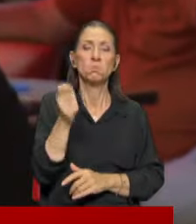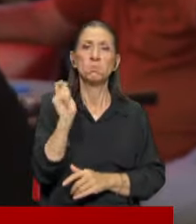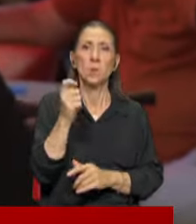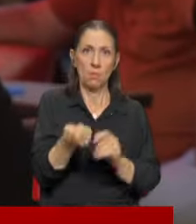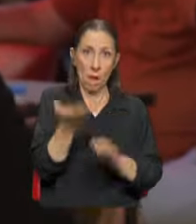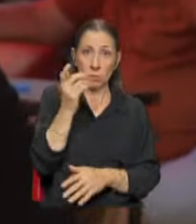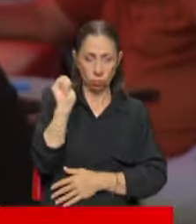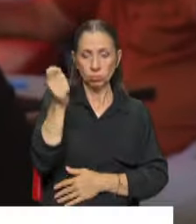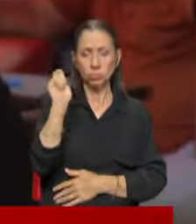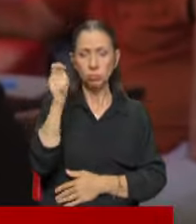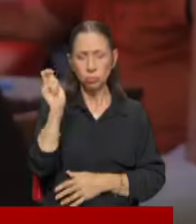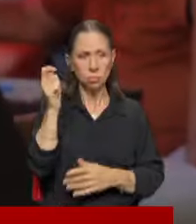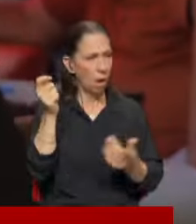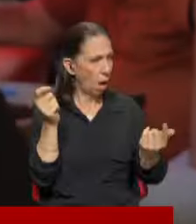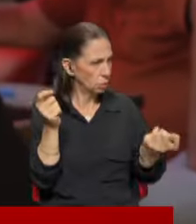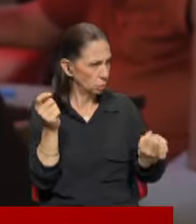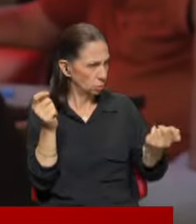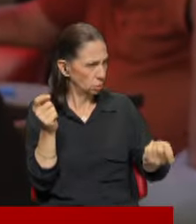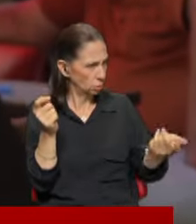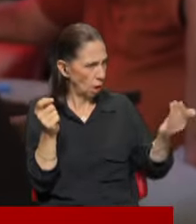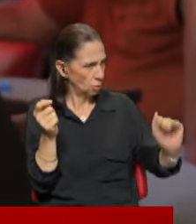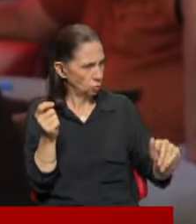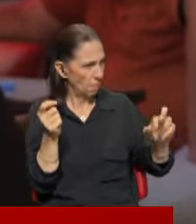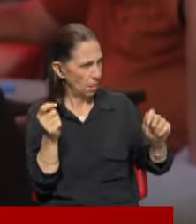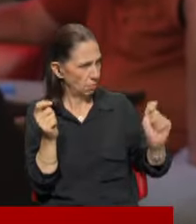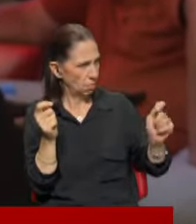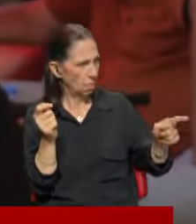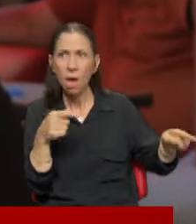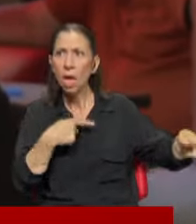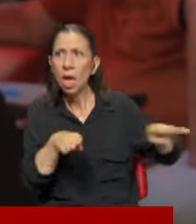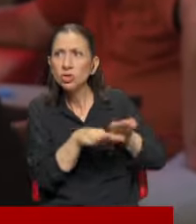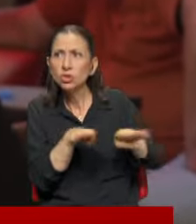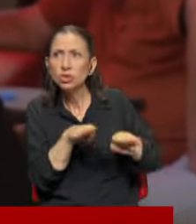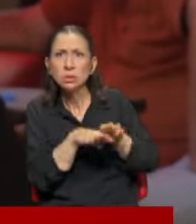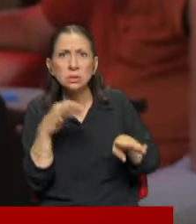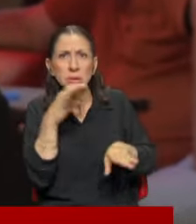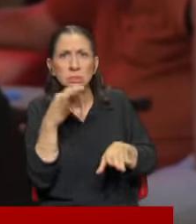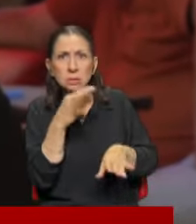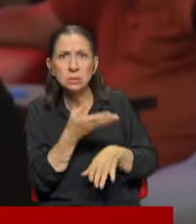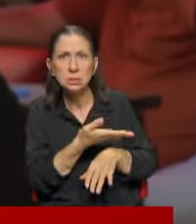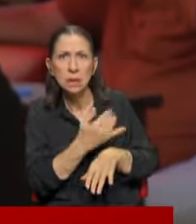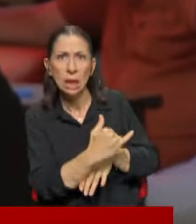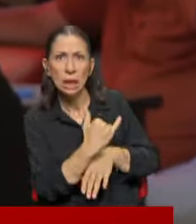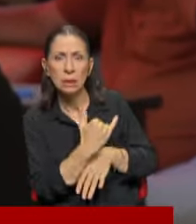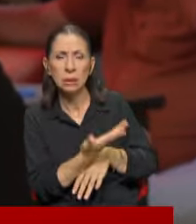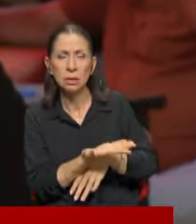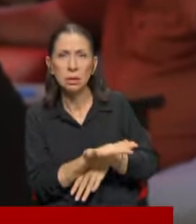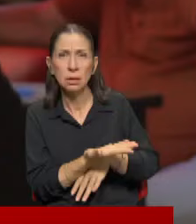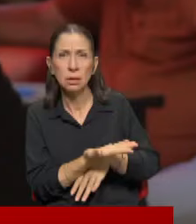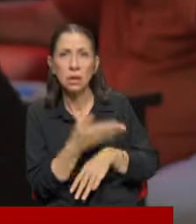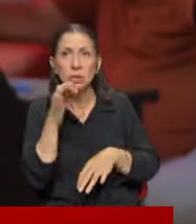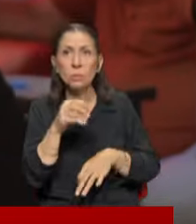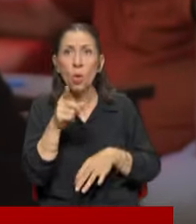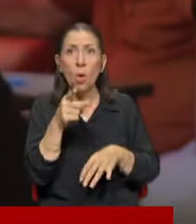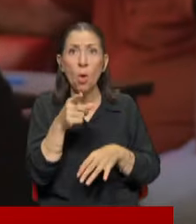rağmen kendisinden daha az süre çalışıp daha düşük prim ödeyen emekliyle maaşlarının birbirine yakın olmasıydı.